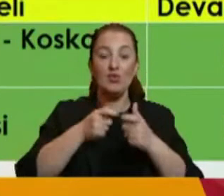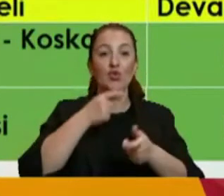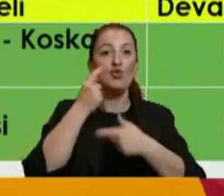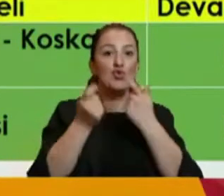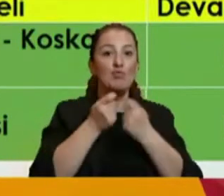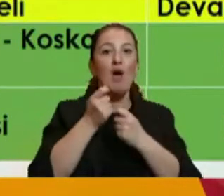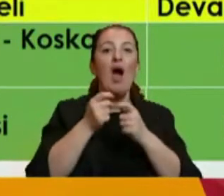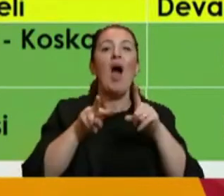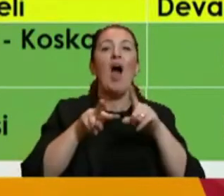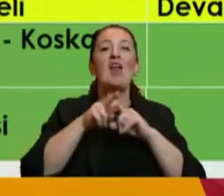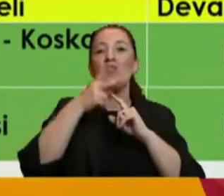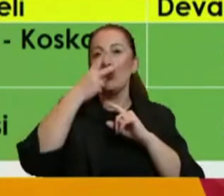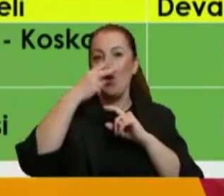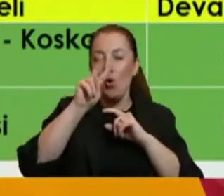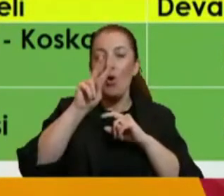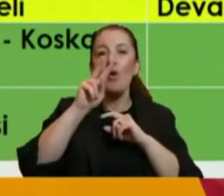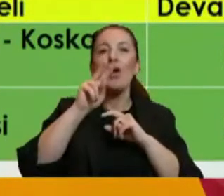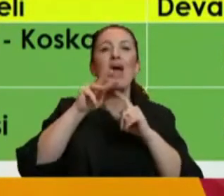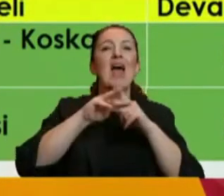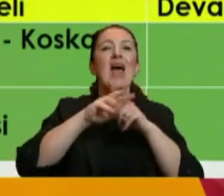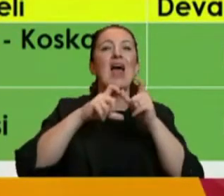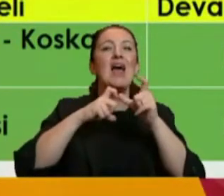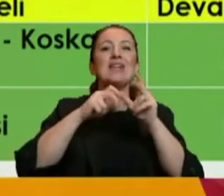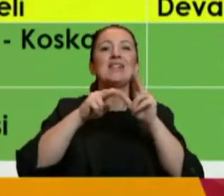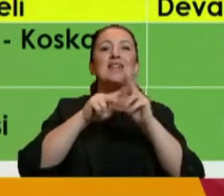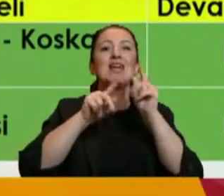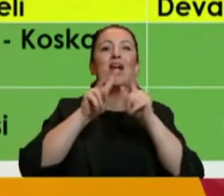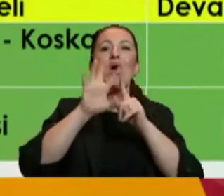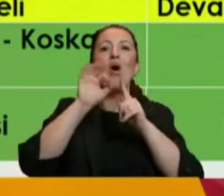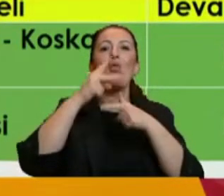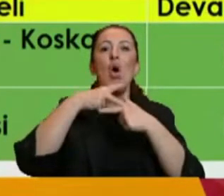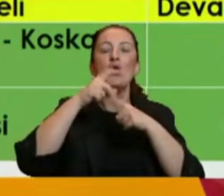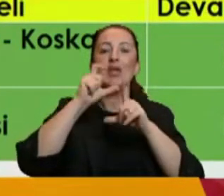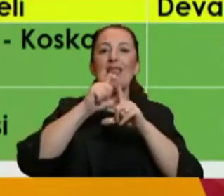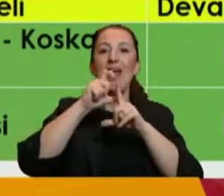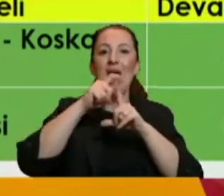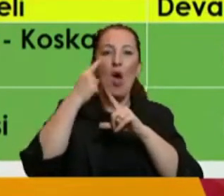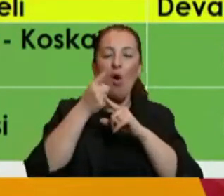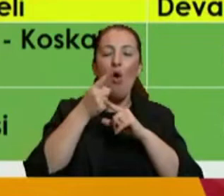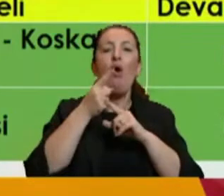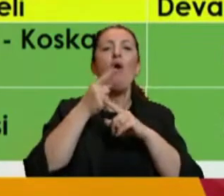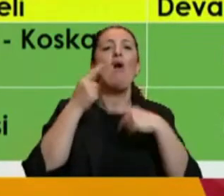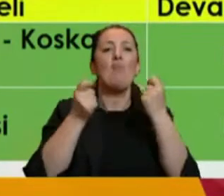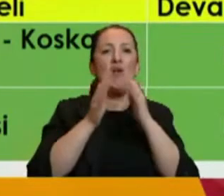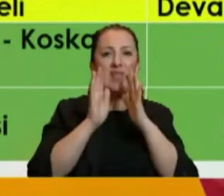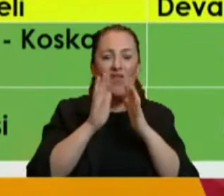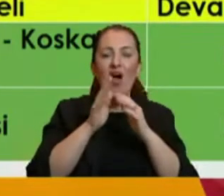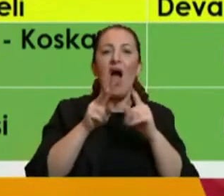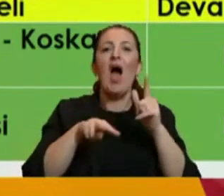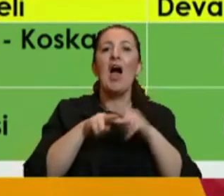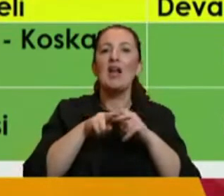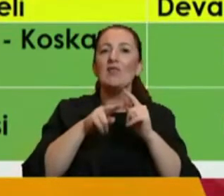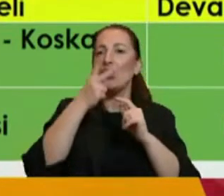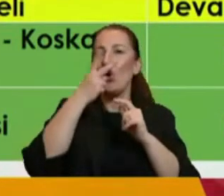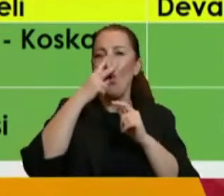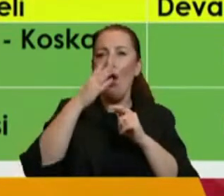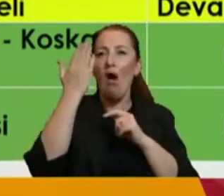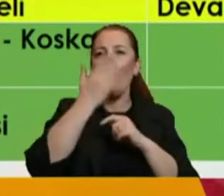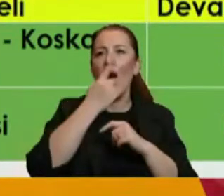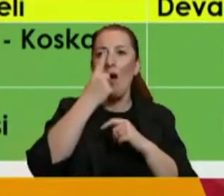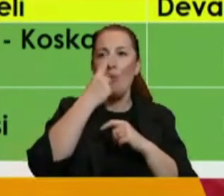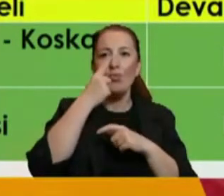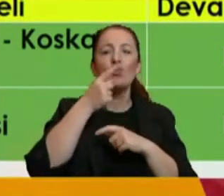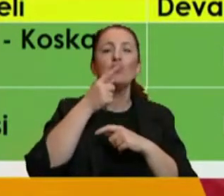Arnavutköy eşkinoz deresi sosyal kolektörü devam ediyor Arnavutköy Karaburun Liman caddesi bitti